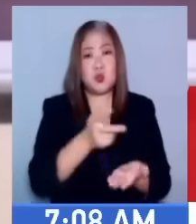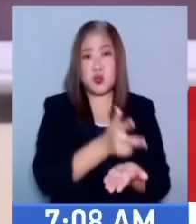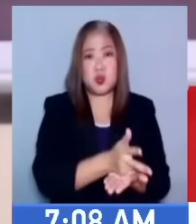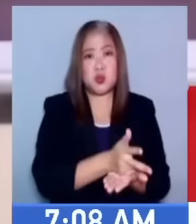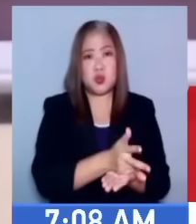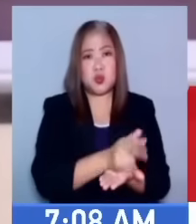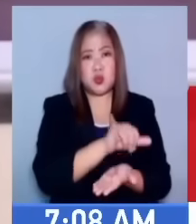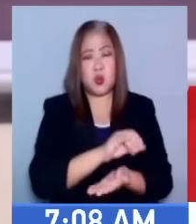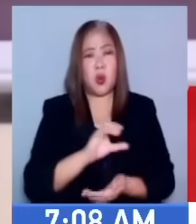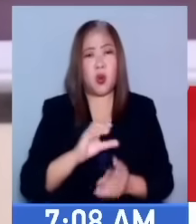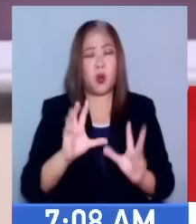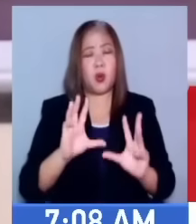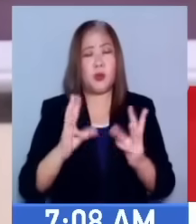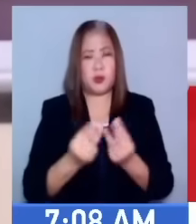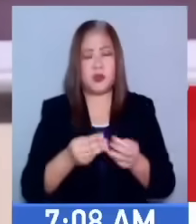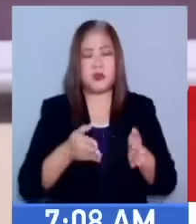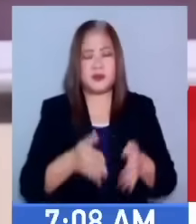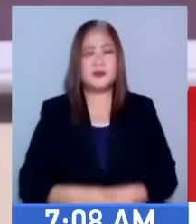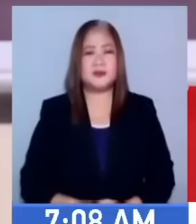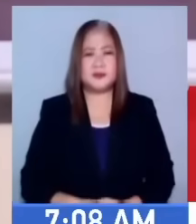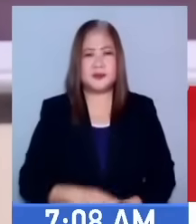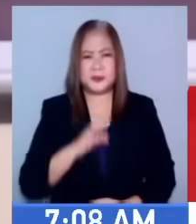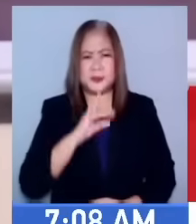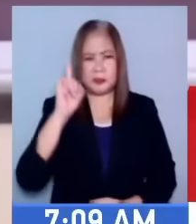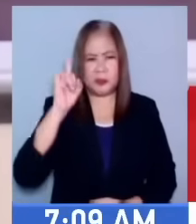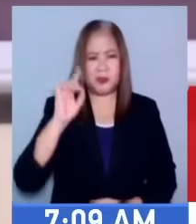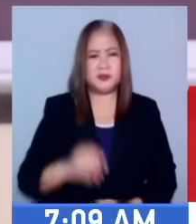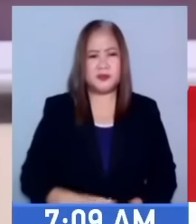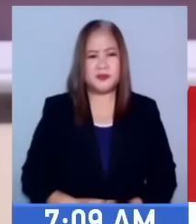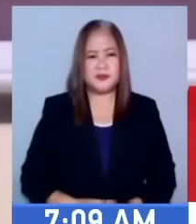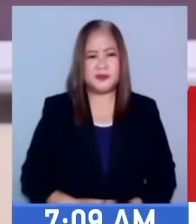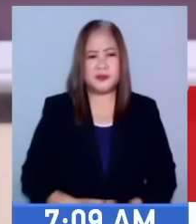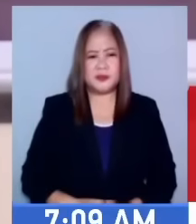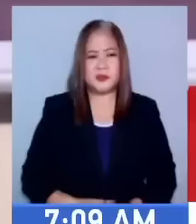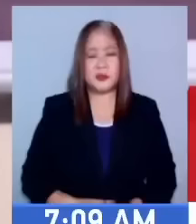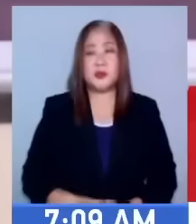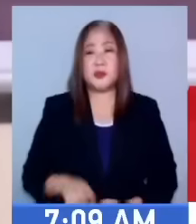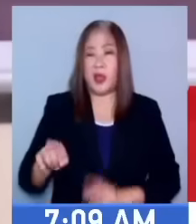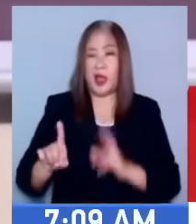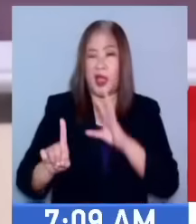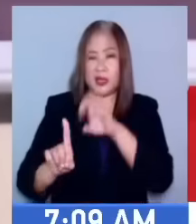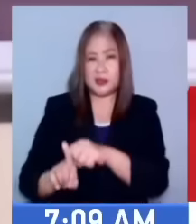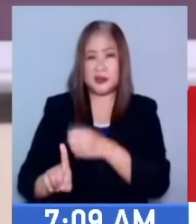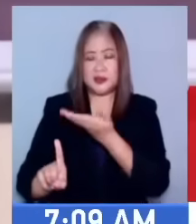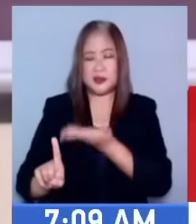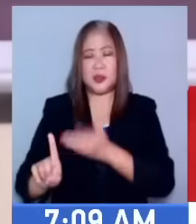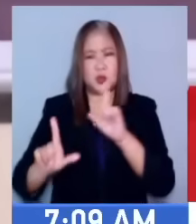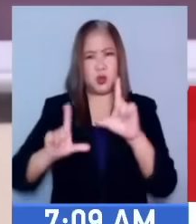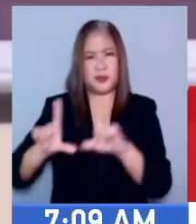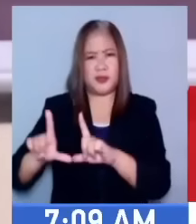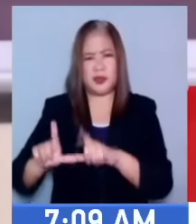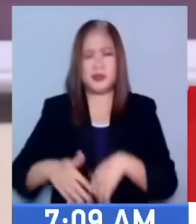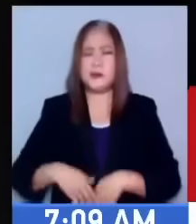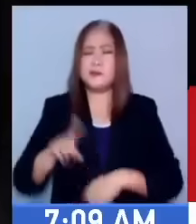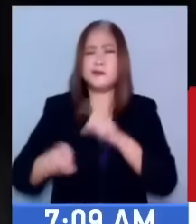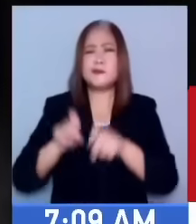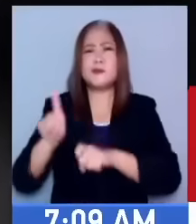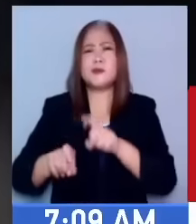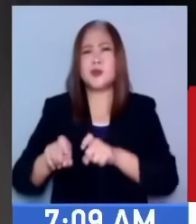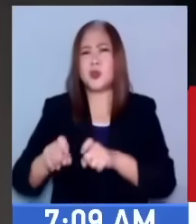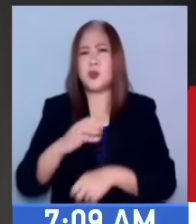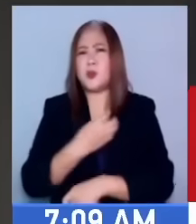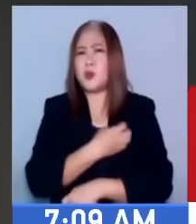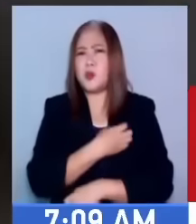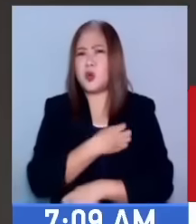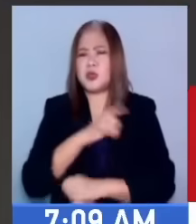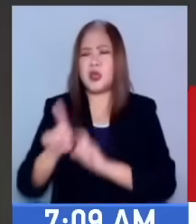Pagka-aresto ng suspect po kasi, syempre tinanong ng mga operatiba natin. So sinabi